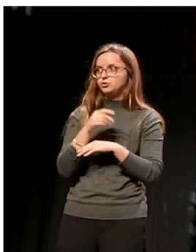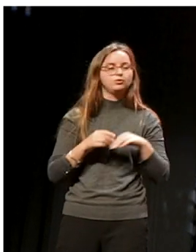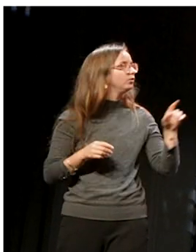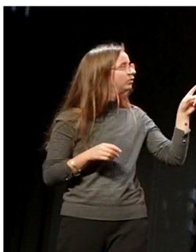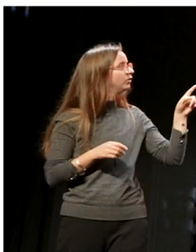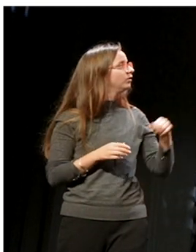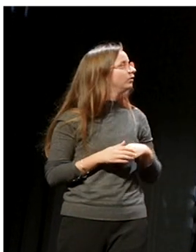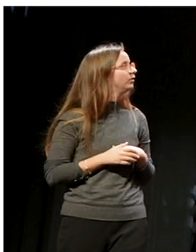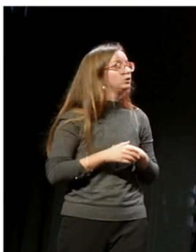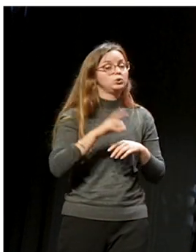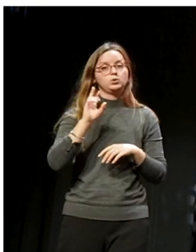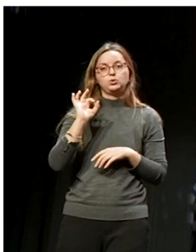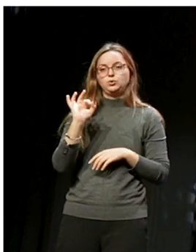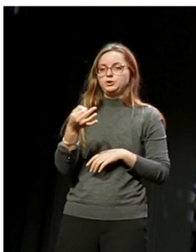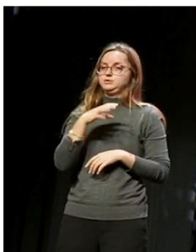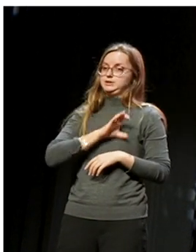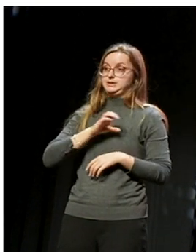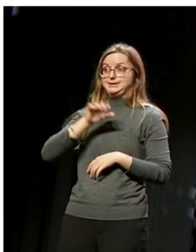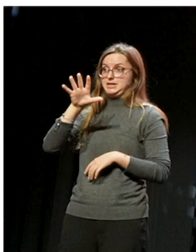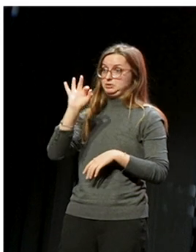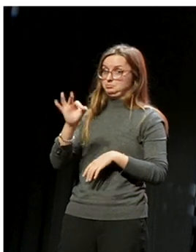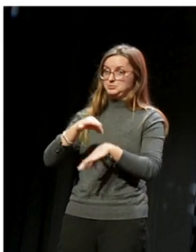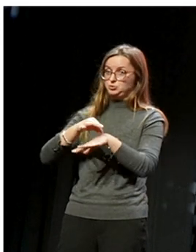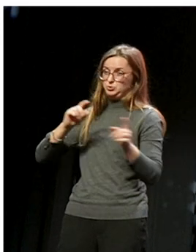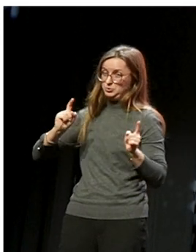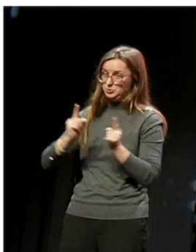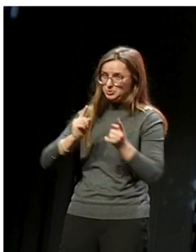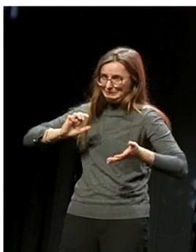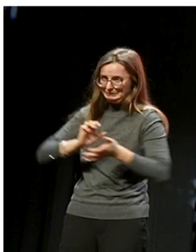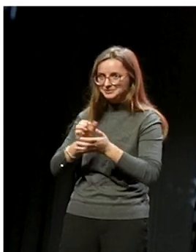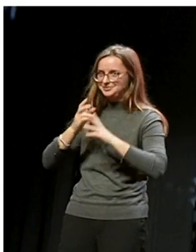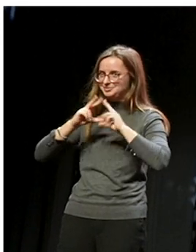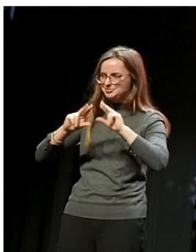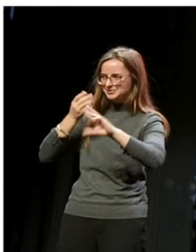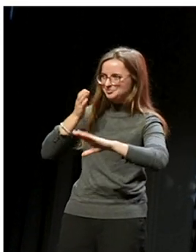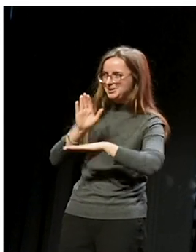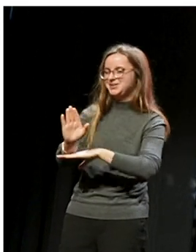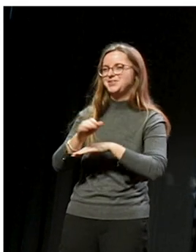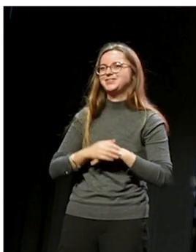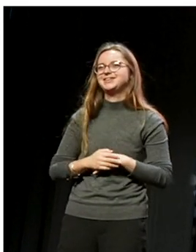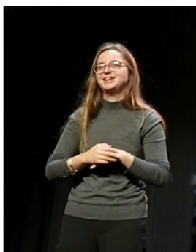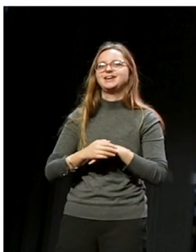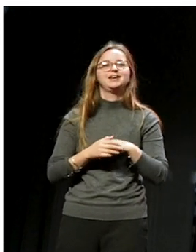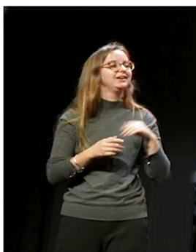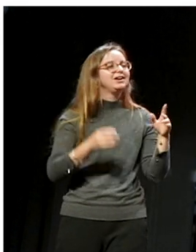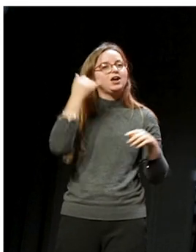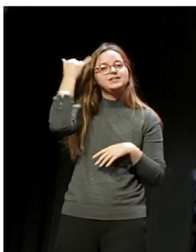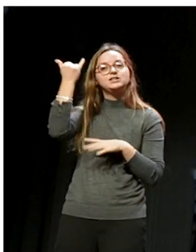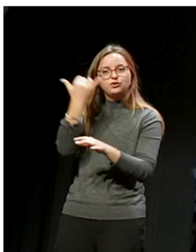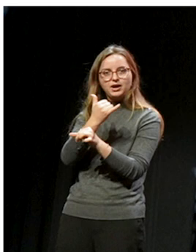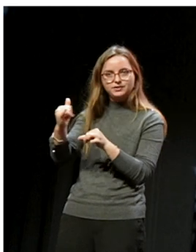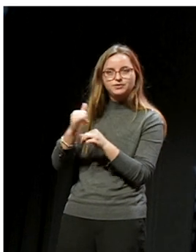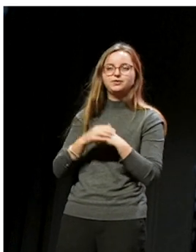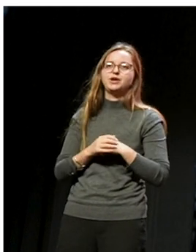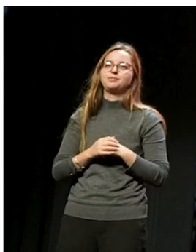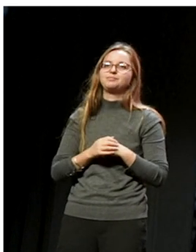Alors, donc c'est un challenge. Je vais essayer en moins de 5 minutes et puis vous présenter ça. Donc, tu peux passer à la slide suivante. Donc, au niveau des intelligences artificielles,